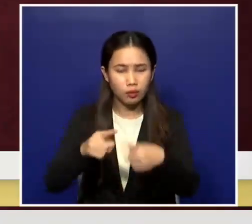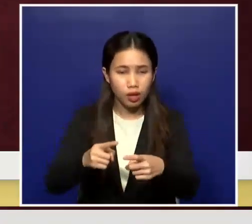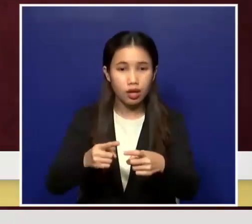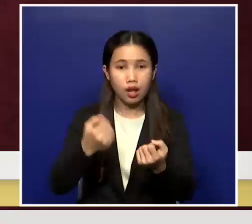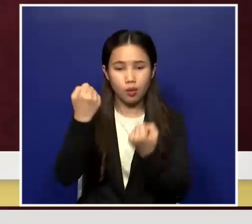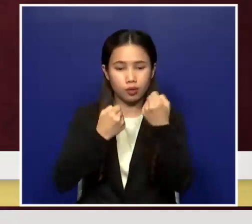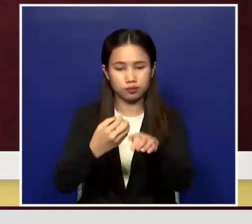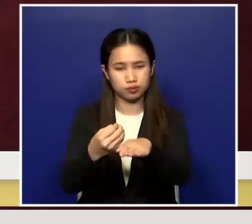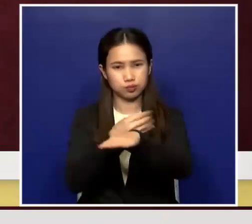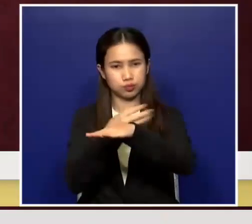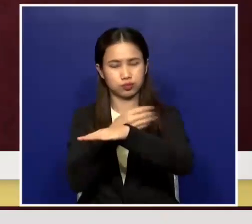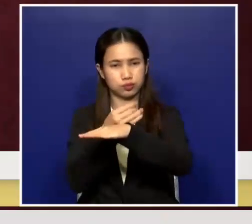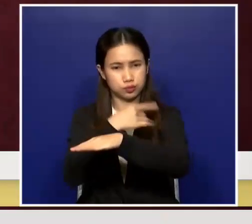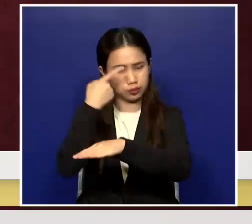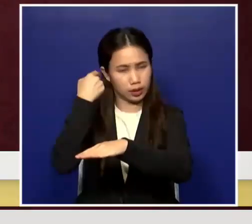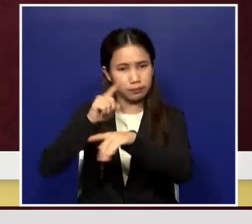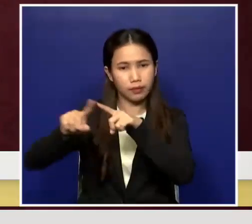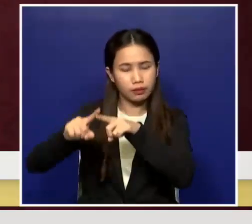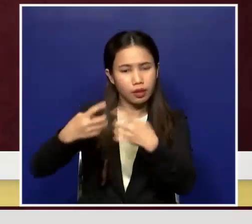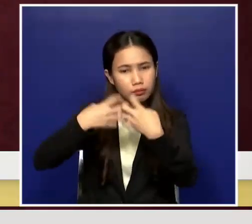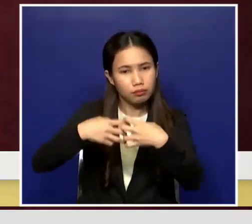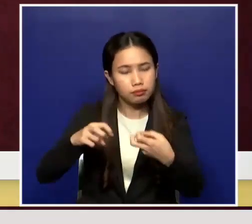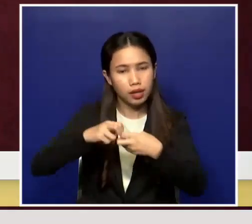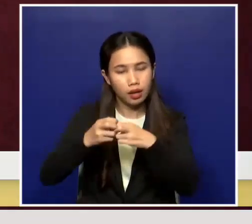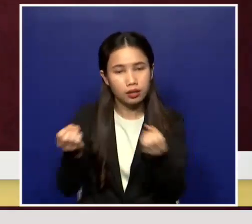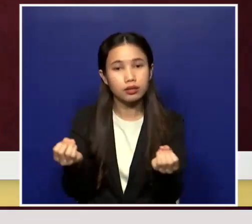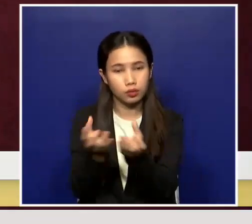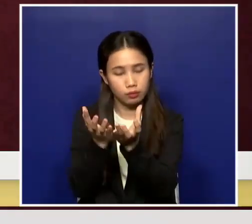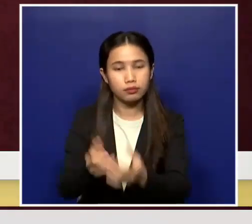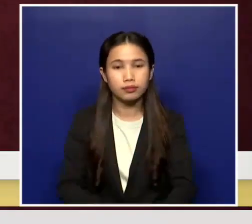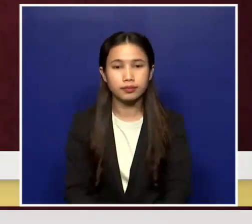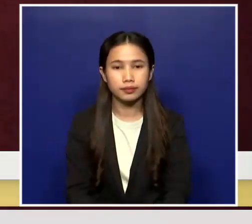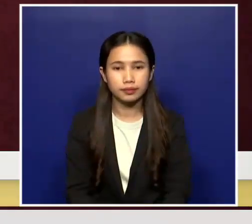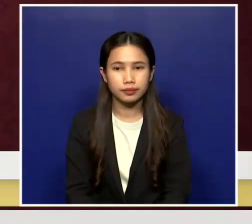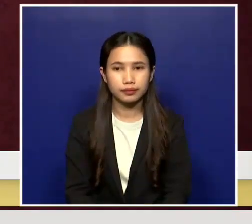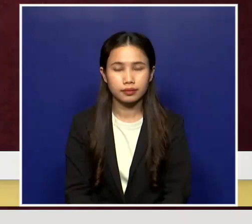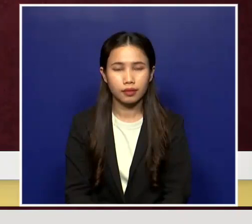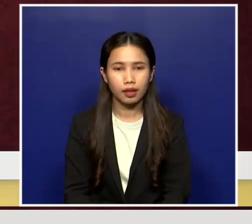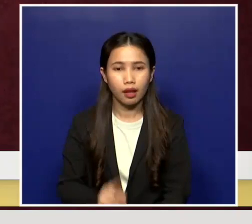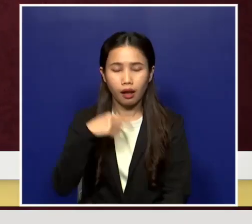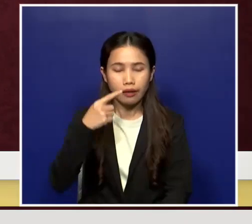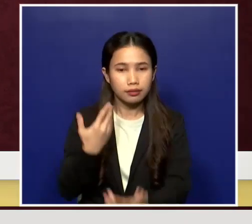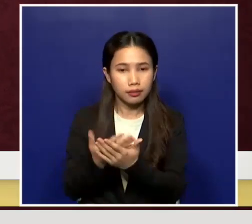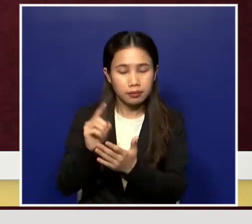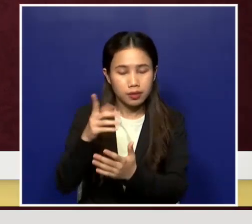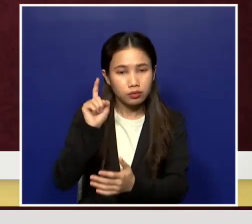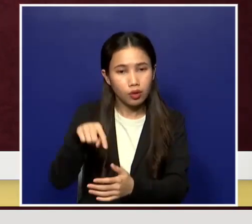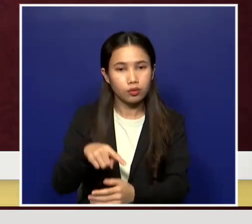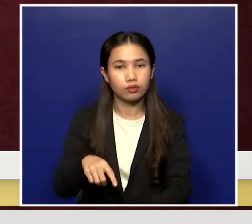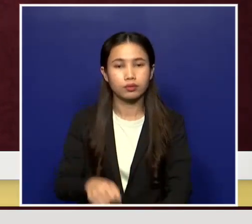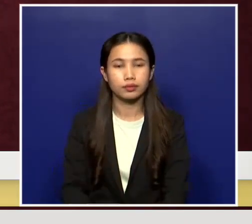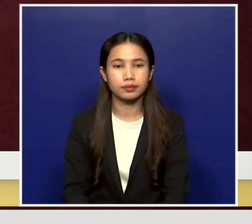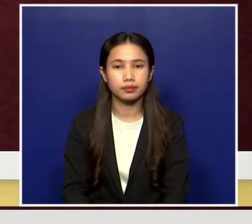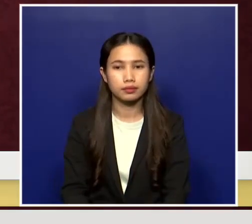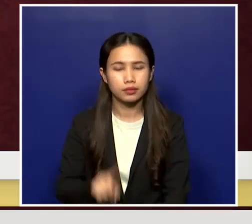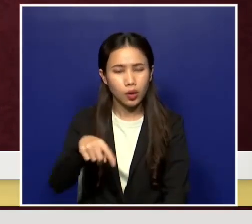ษมากเลยยิ่งกว่านั้นนะครับการล็อกสเปคบอกว่าเฮ้ยใครจะประมูลไม่ได้เว้ยต้องมี10ศูนย์เว้ยเอ็งจะเอ